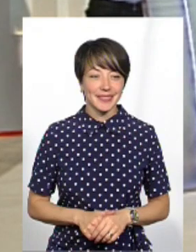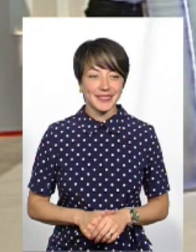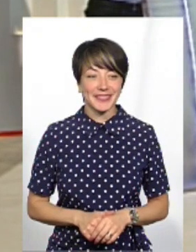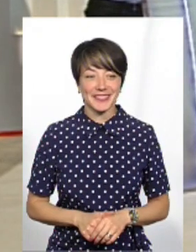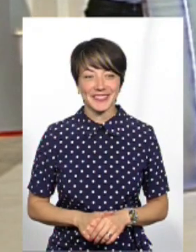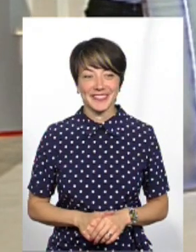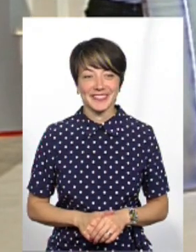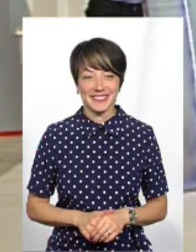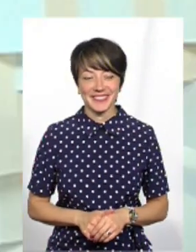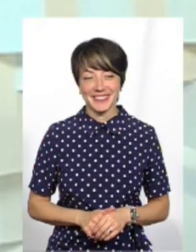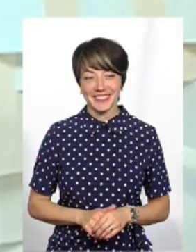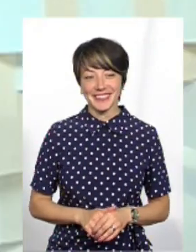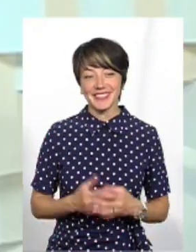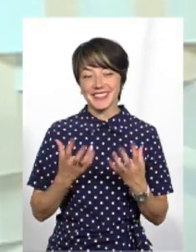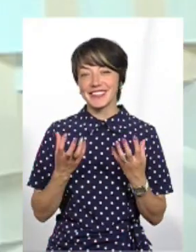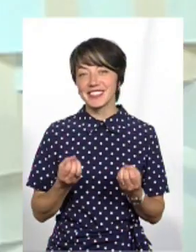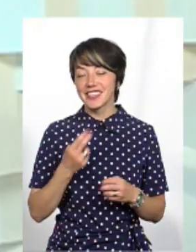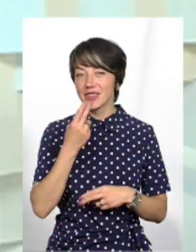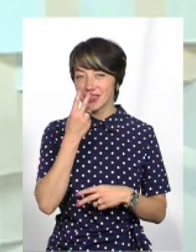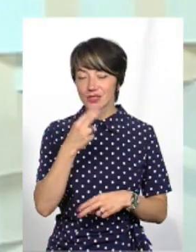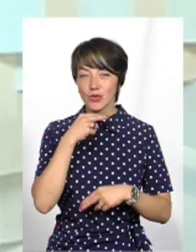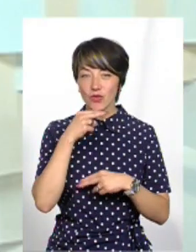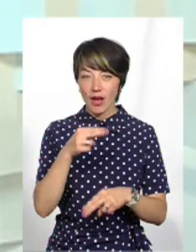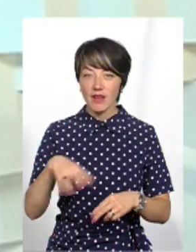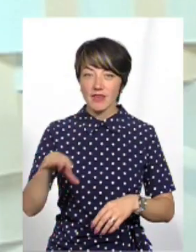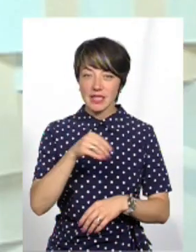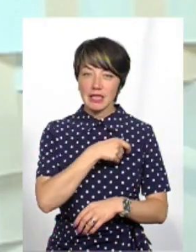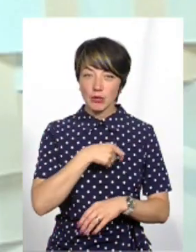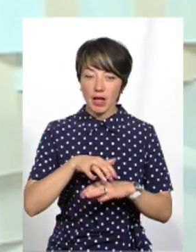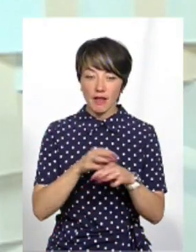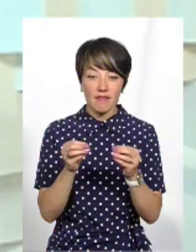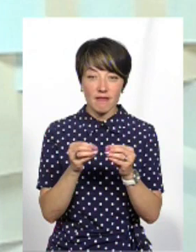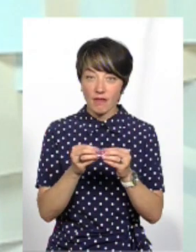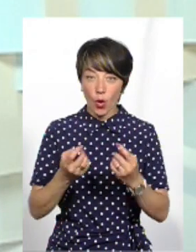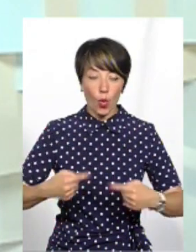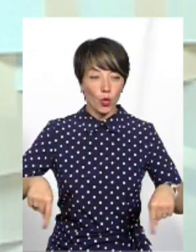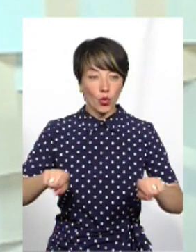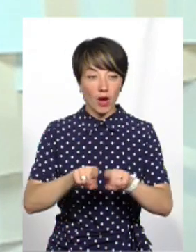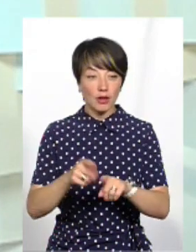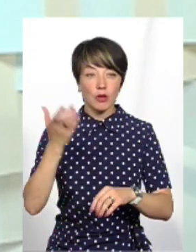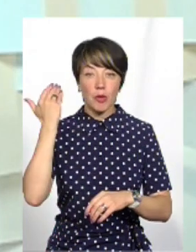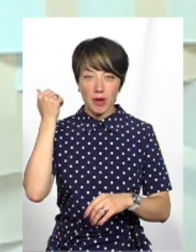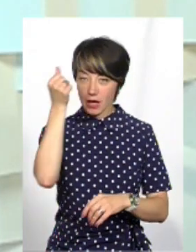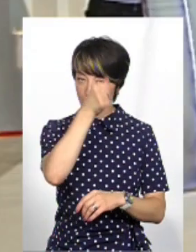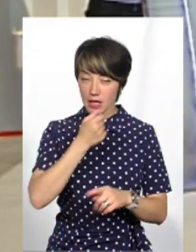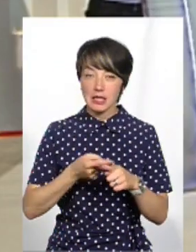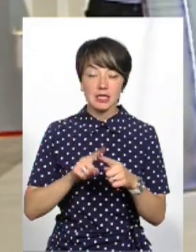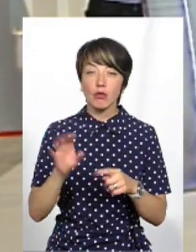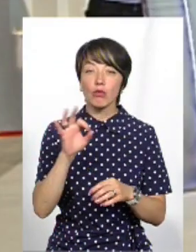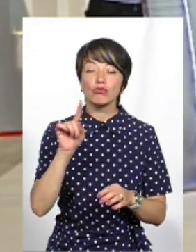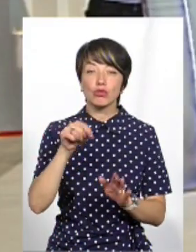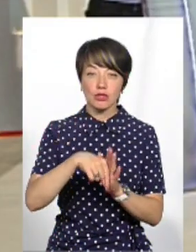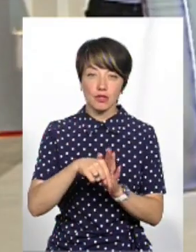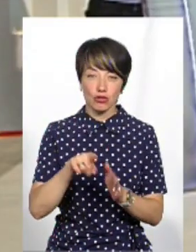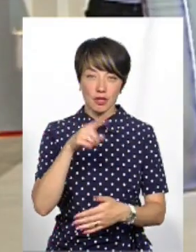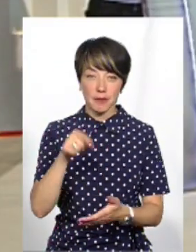Ще звернув увагу на те, що всі народні депутати, мажоритарники, йдуть по тих самих округах, що й в попередні роки. Це про що